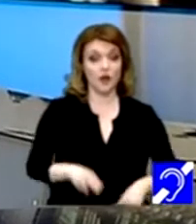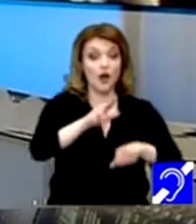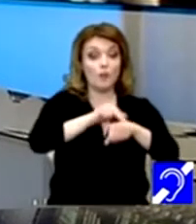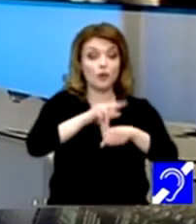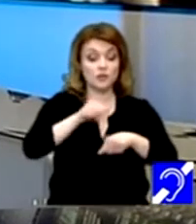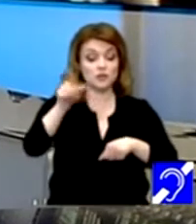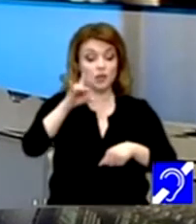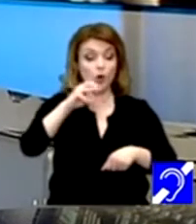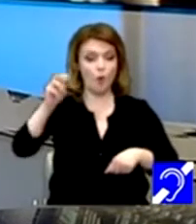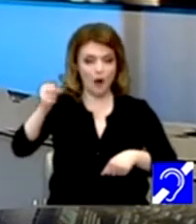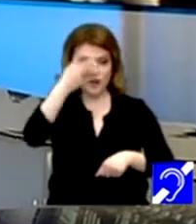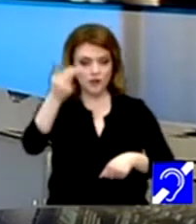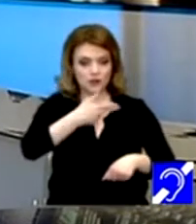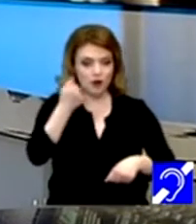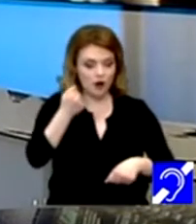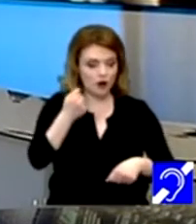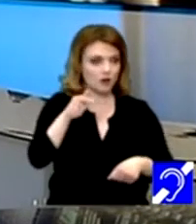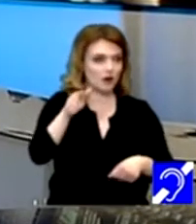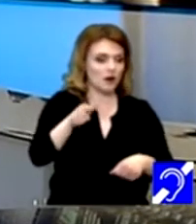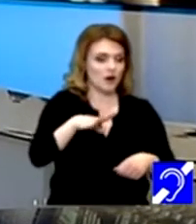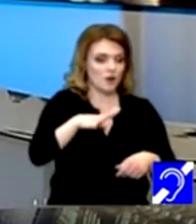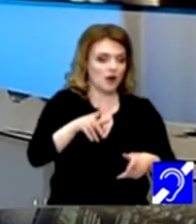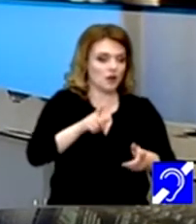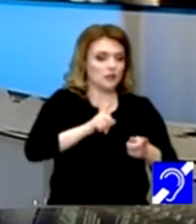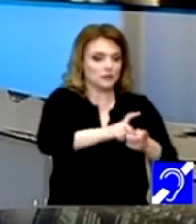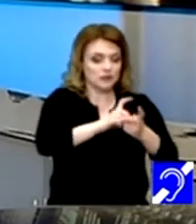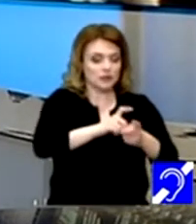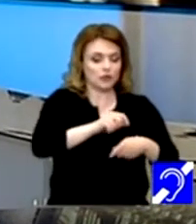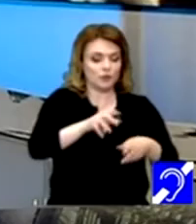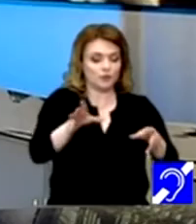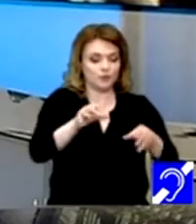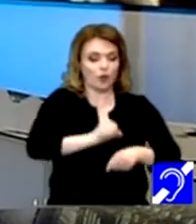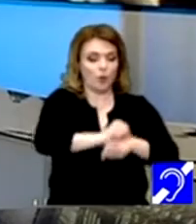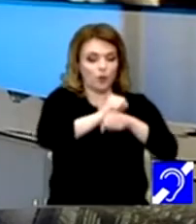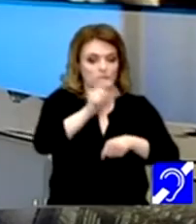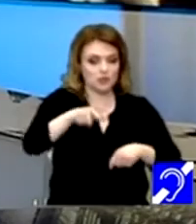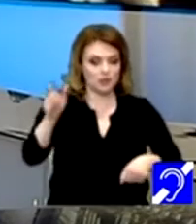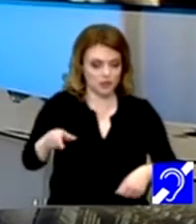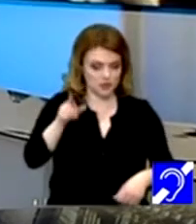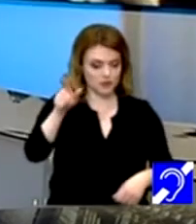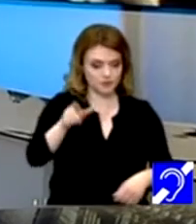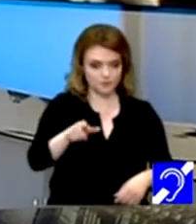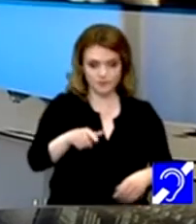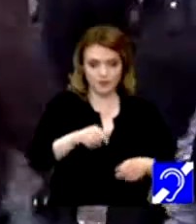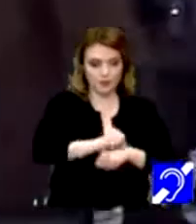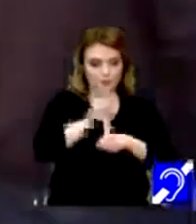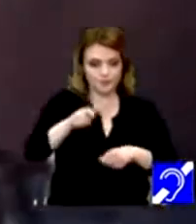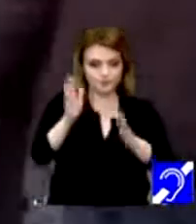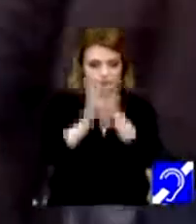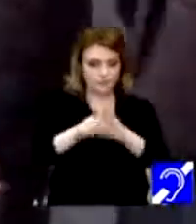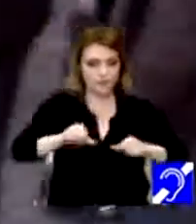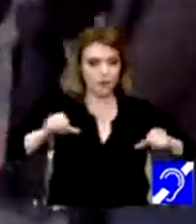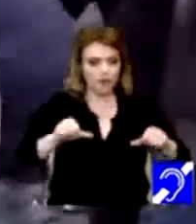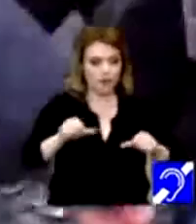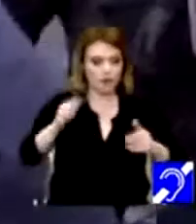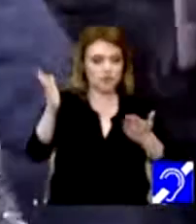Poliția de la Roma a intervenit în forță împotriva manifestanților care au ieșit în stradă să ceară ridicarea restricțiilor. Protestatarii cer guvernului